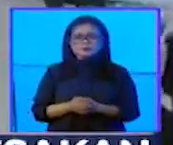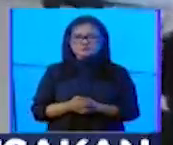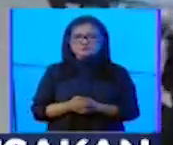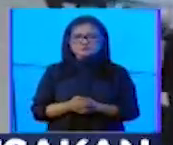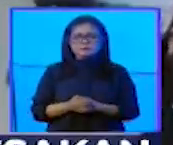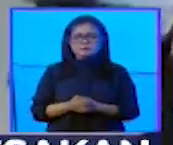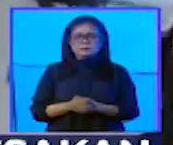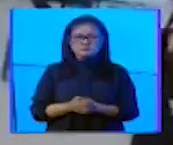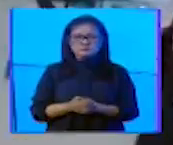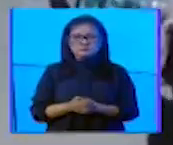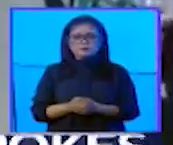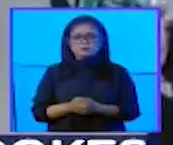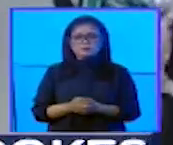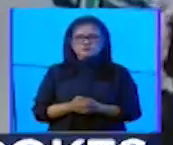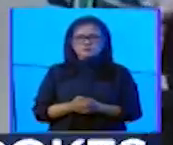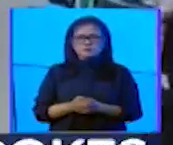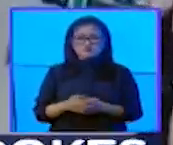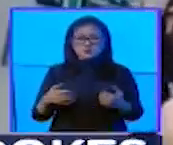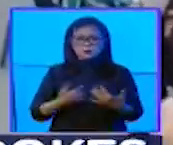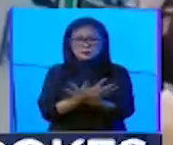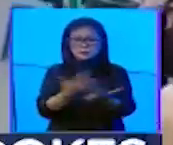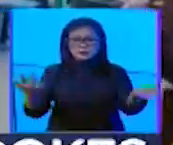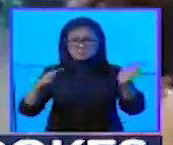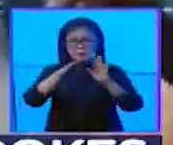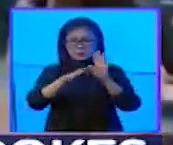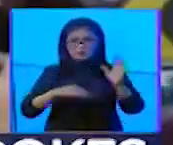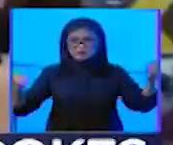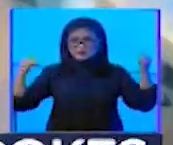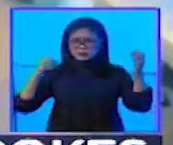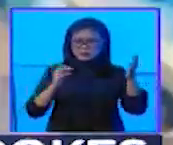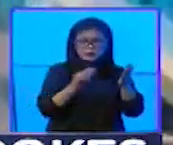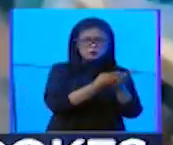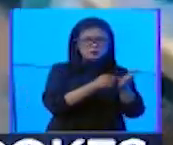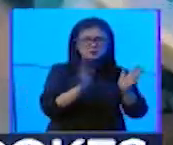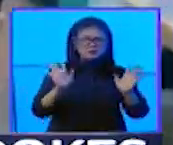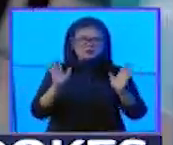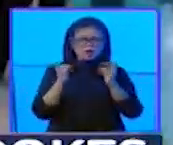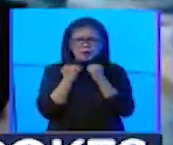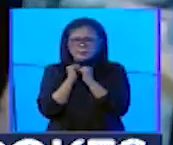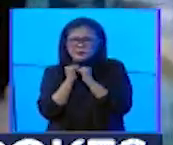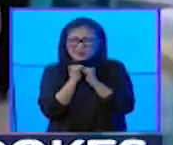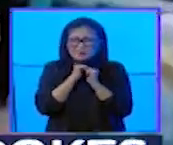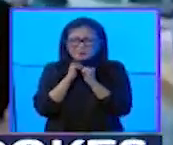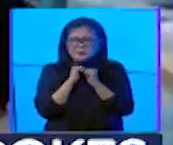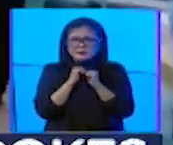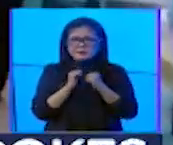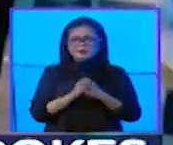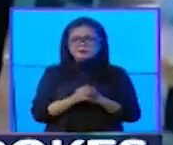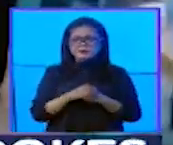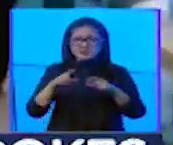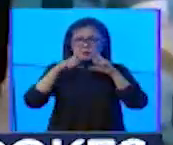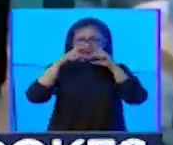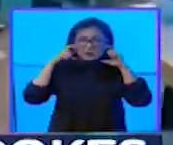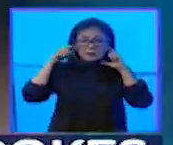Tak satupun warga mematuhi protokol kesehatan. Massa bahkan berdesakan tak mengindahkan aturan jaga jarak, bahkan sebagian tidak menggunakan